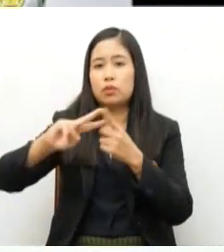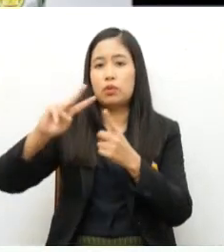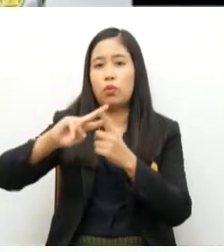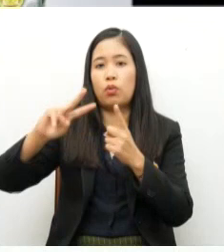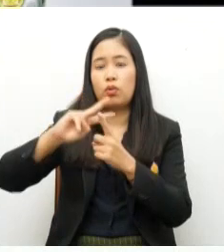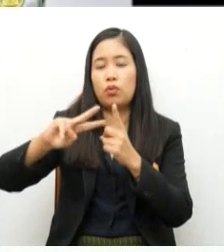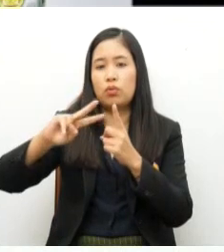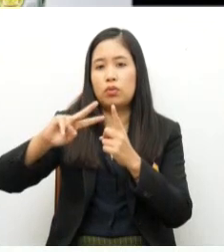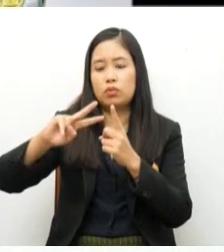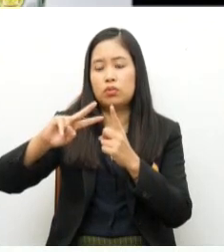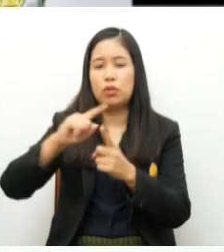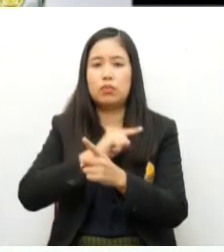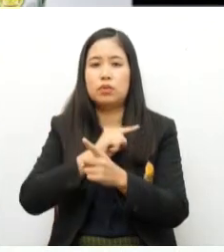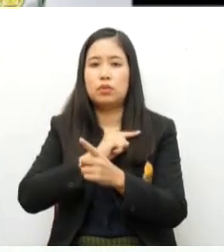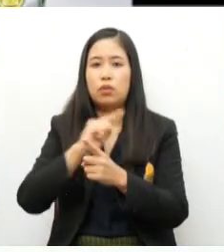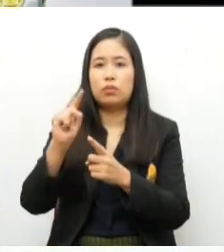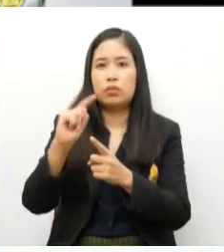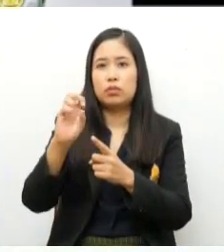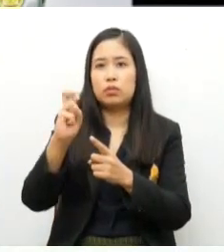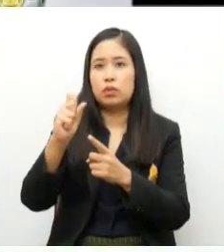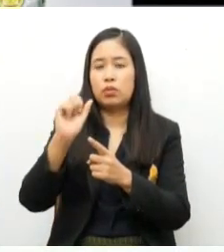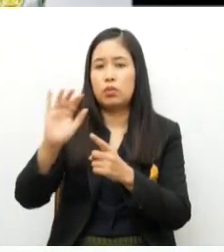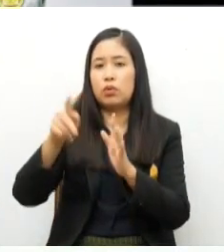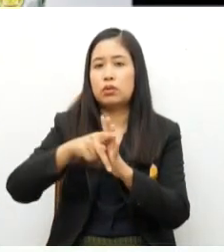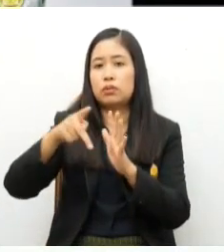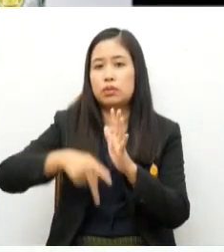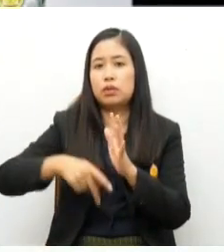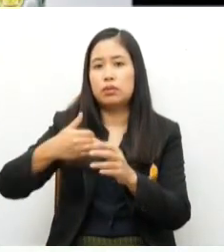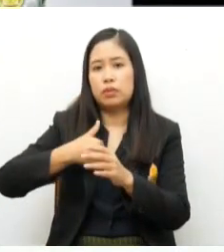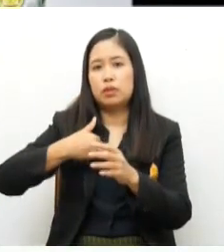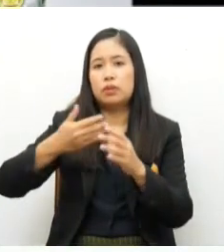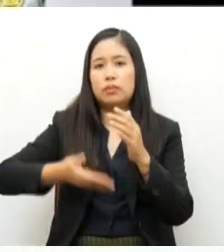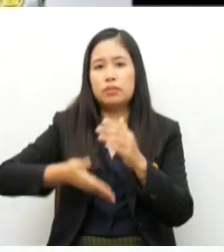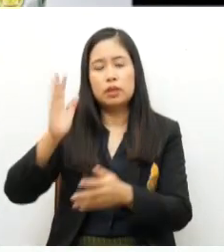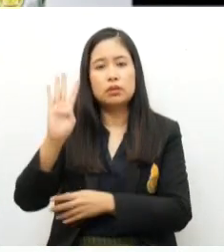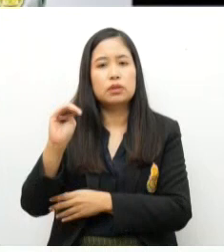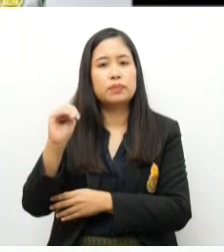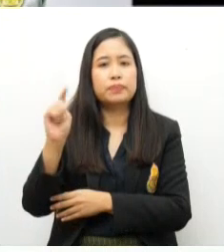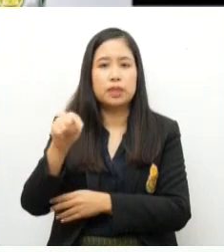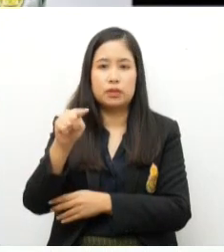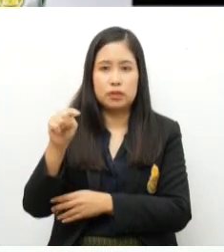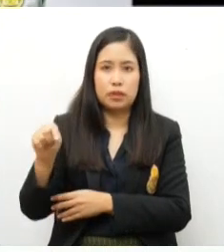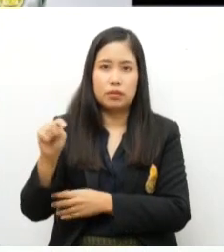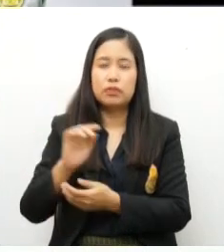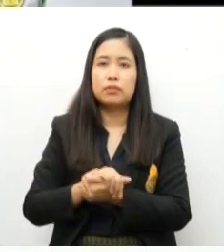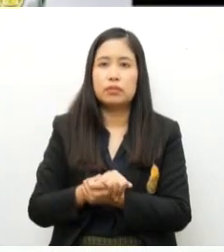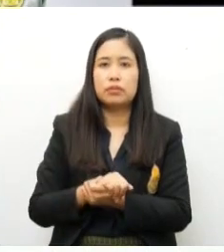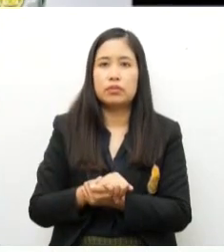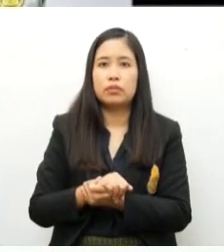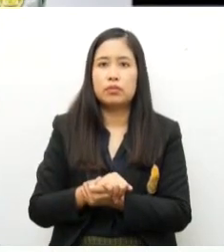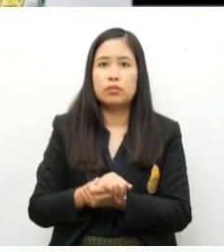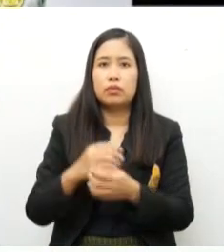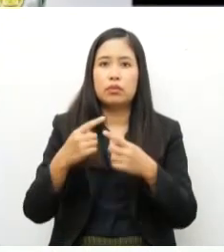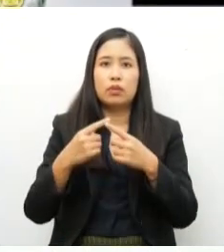นะครับที่รับผิดชอบในการจัดสอบให้กับการศึกษาพิเศษก็มีผู้ผ่านประมาณสัก 40% นะครับอันนี้ก็ส่วน